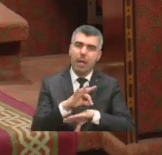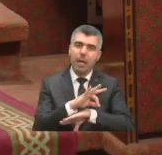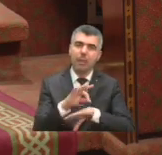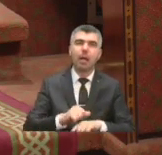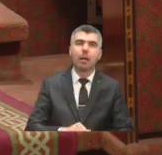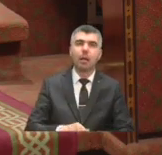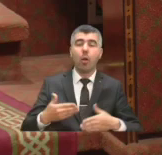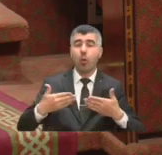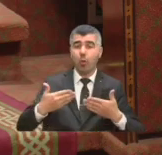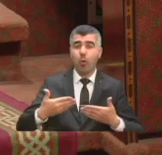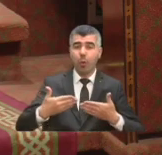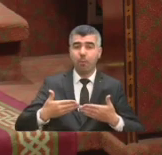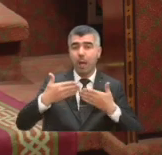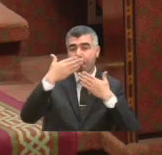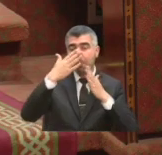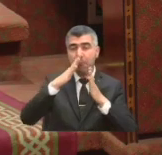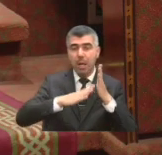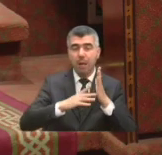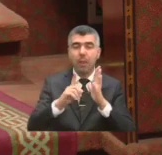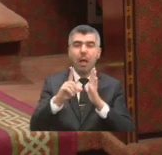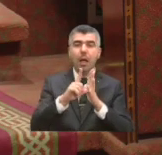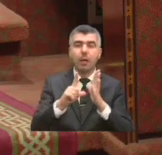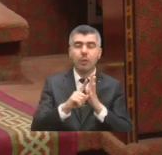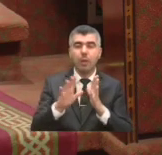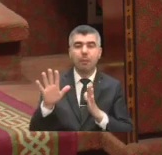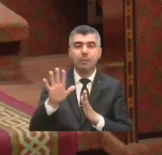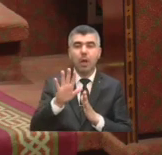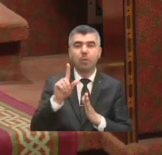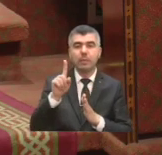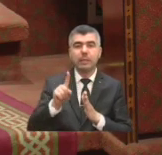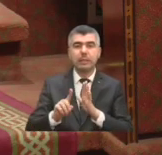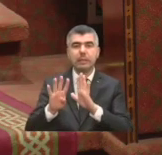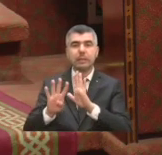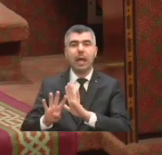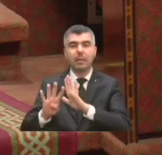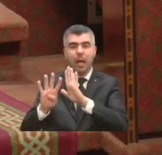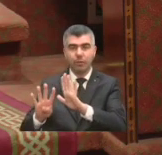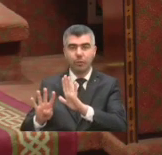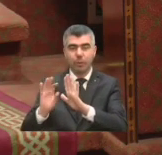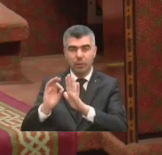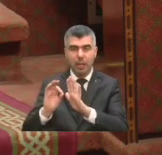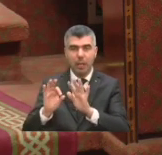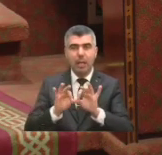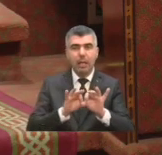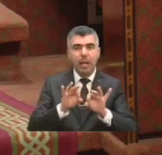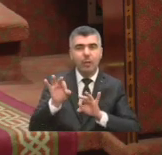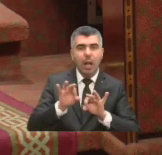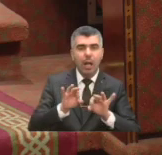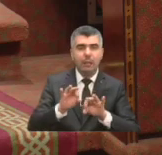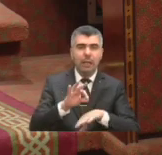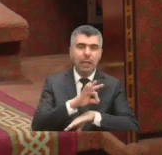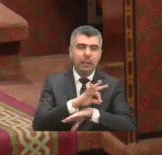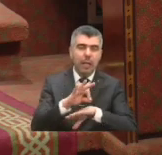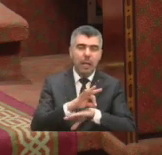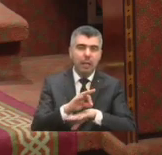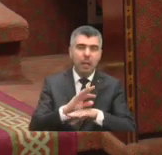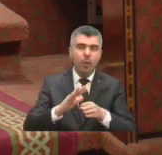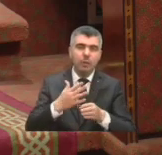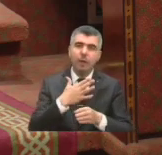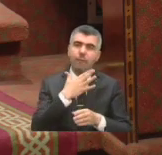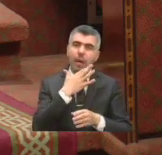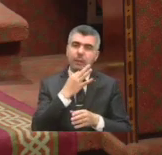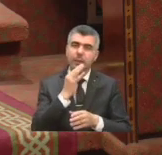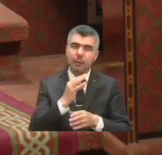عنده القانون رقم 55/19 المتعلق بتبسيط المساطر والإجراءات الإدارية، والحكومة